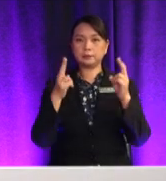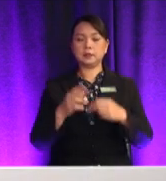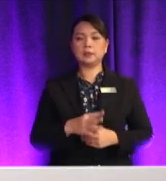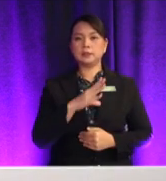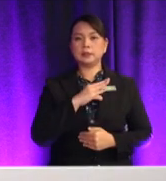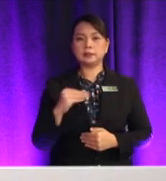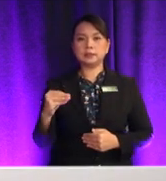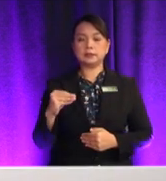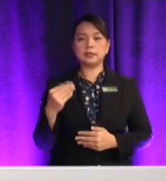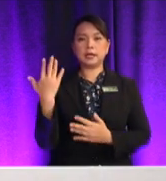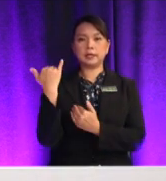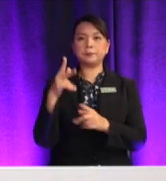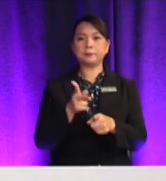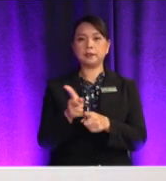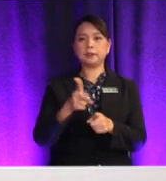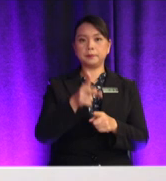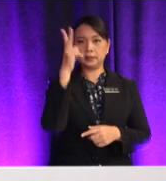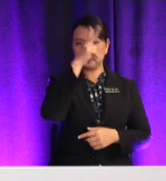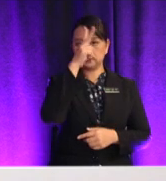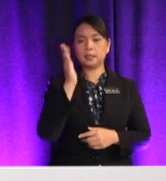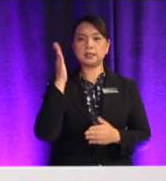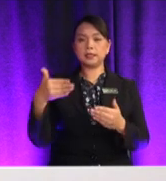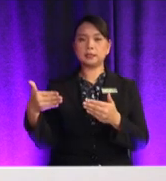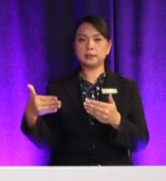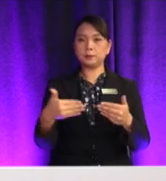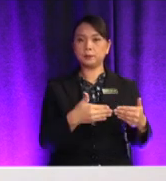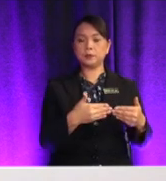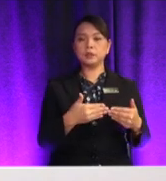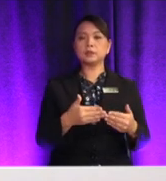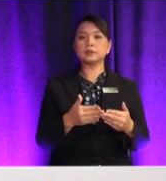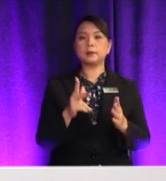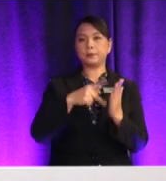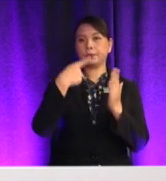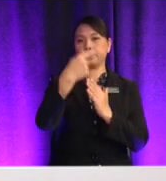berharap pihak kerajaan akan meneruskan program ini setiap tahun.